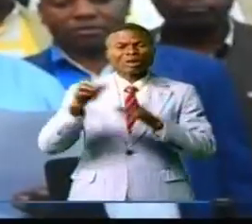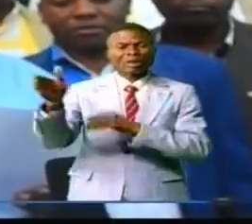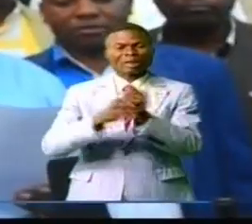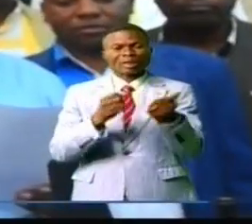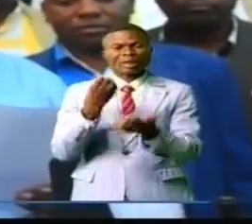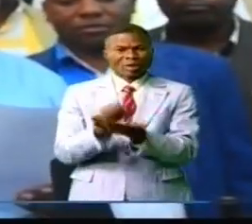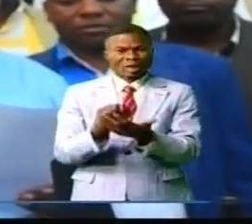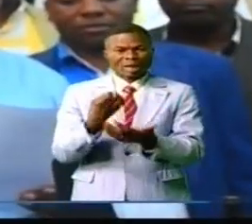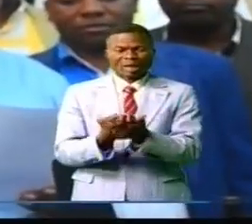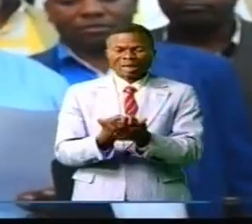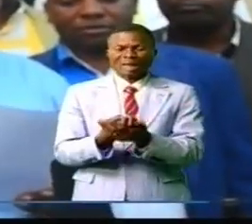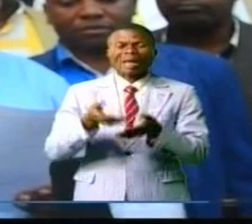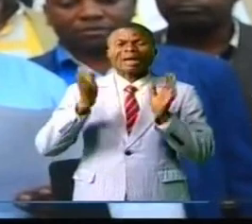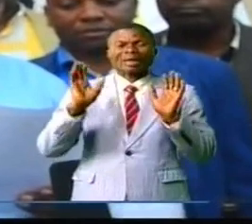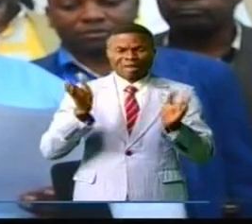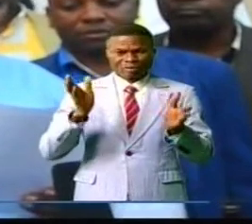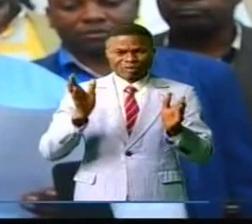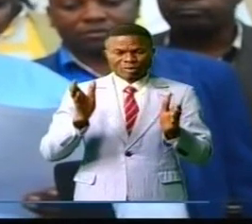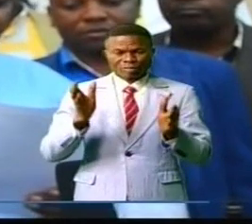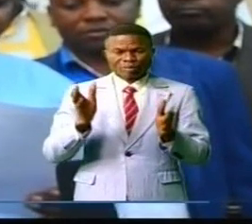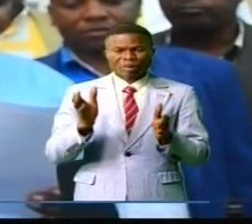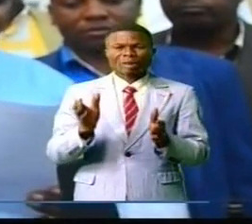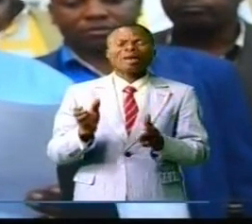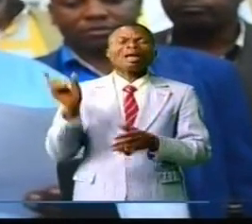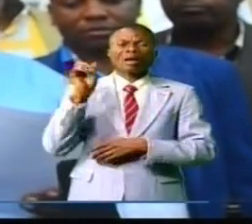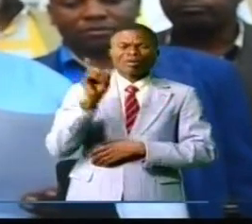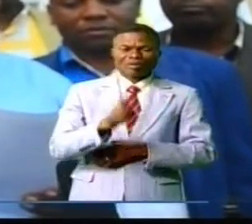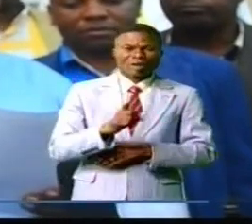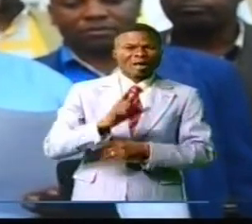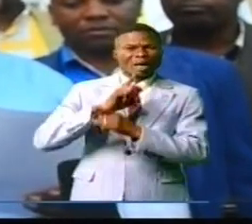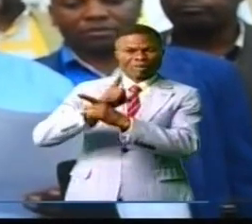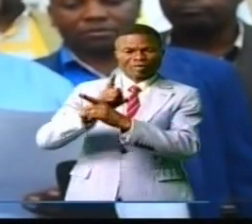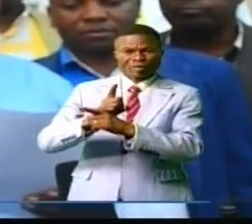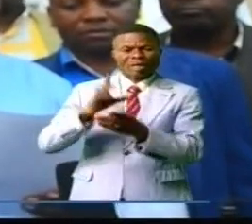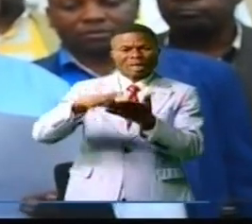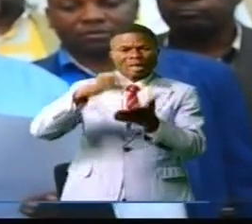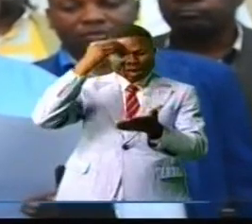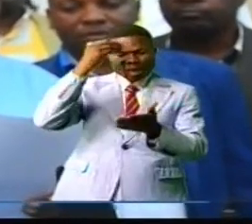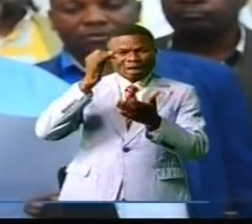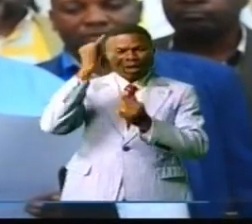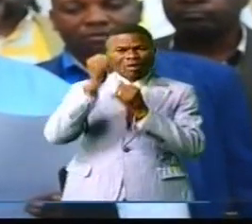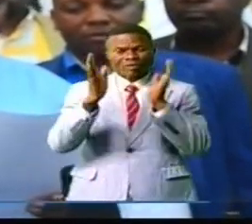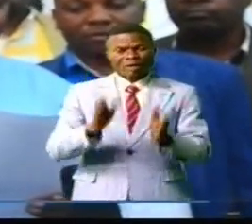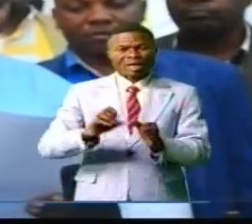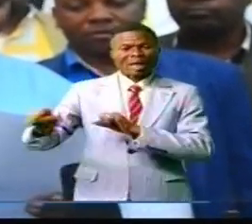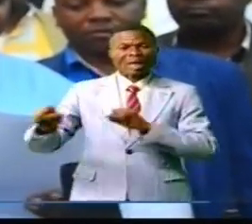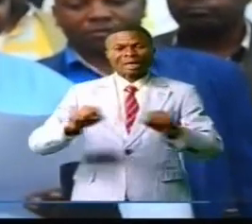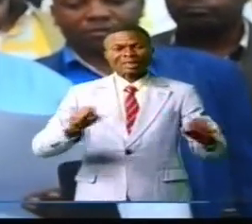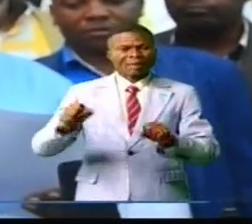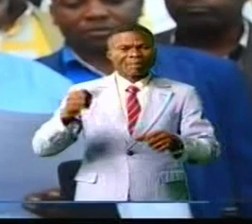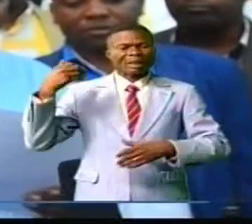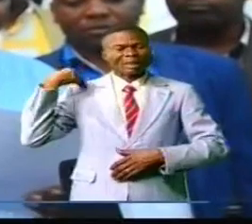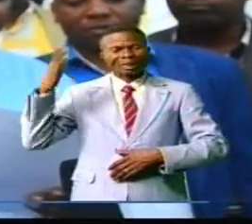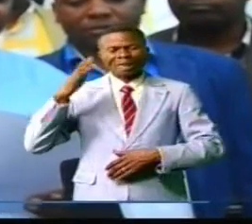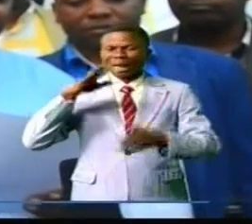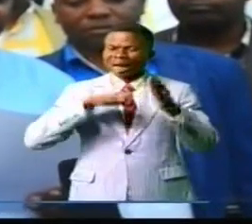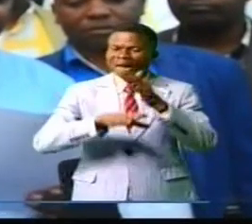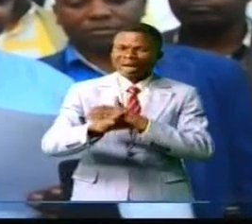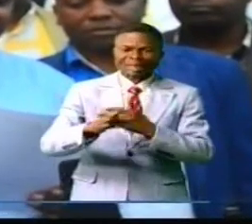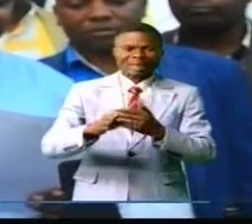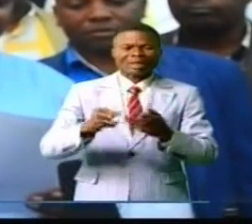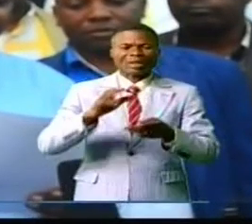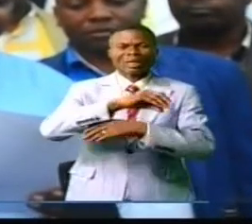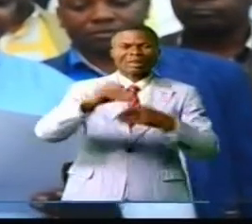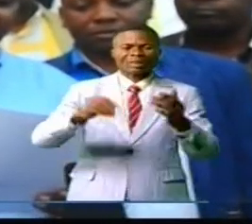socio-économiques incalculables, vient aussi d'empêcher les élèves finalistes de certaines écoles du secondaire